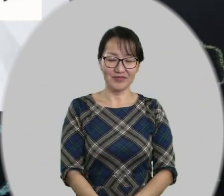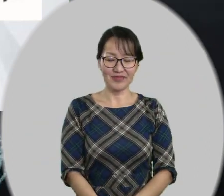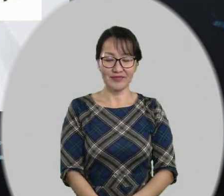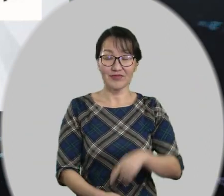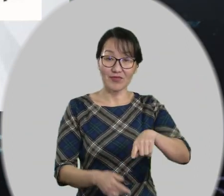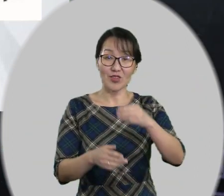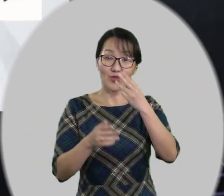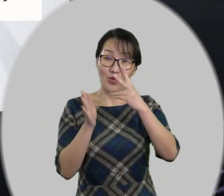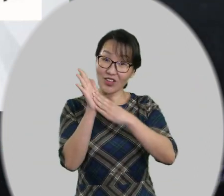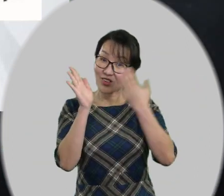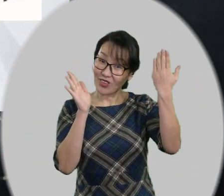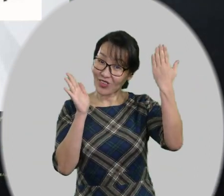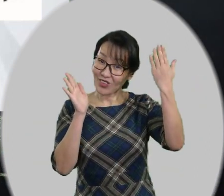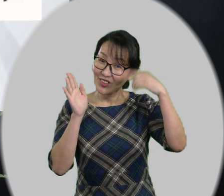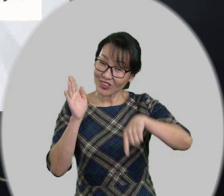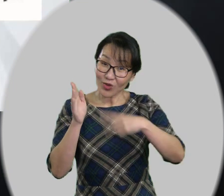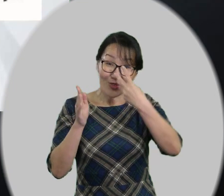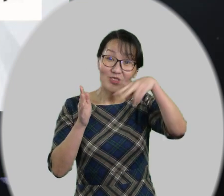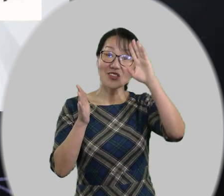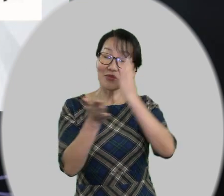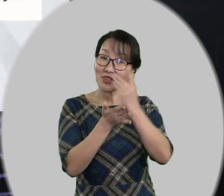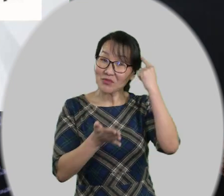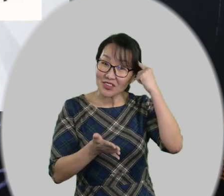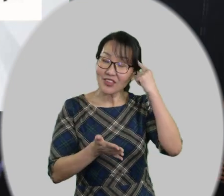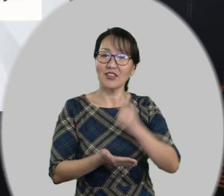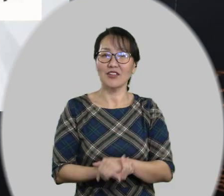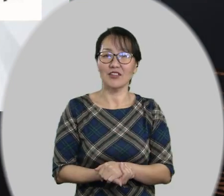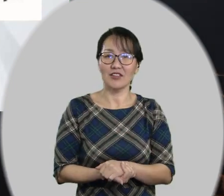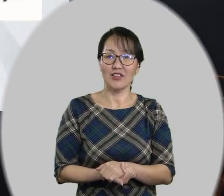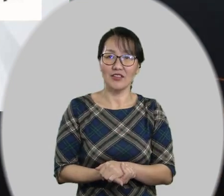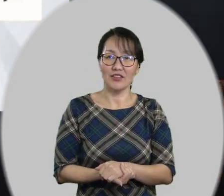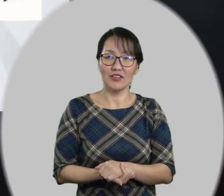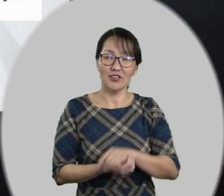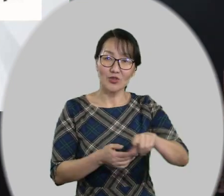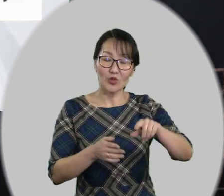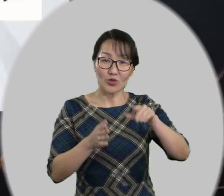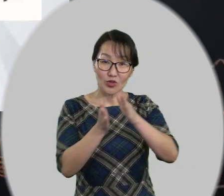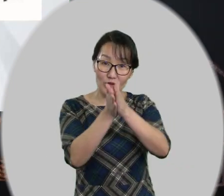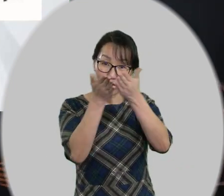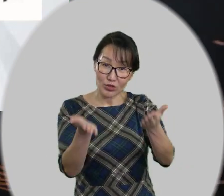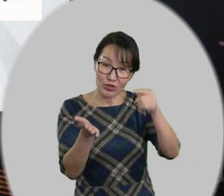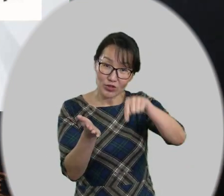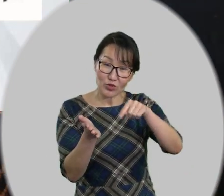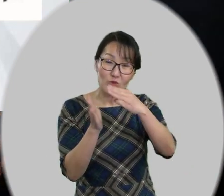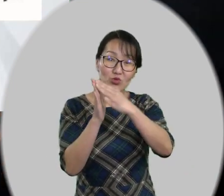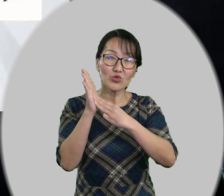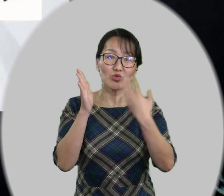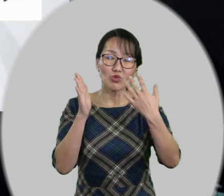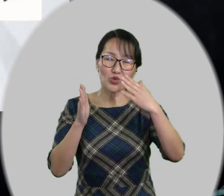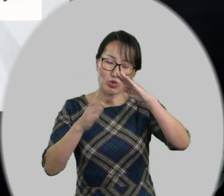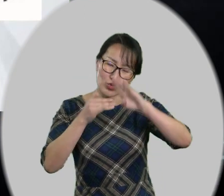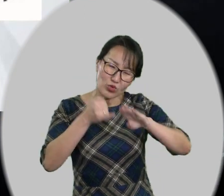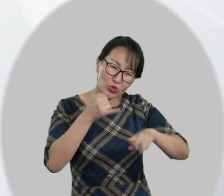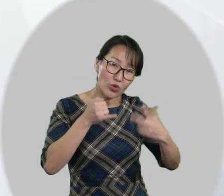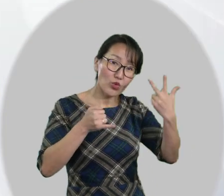өмнө уншиж ярилцаж үтсэн байгаа. За тэгэхээр энэ сурах хүчиг дээр байгаа шүлгийн маань сүүлийн